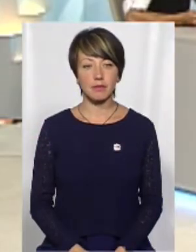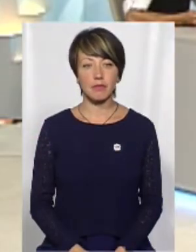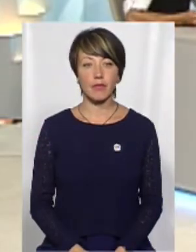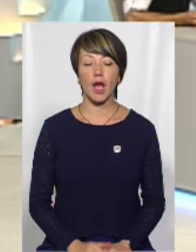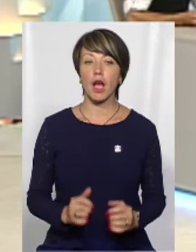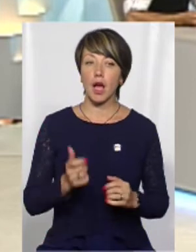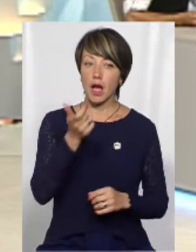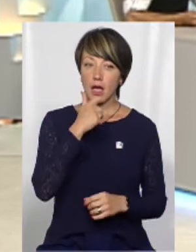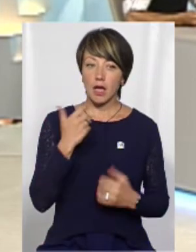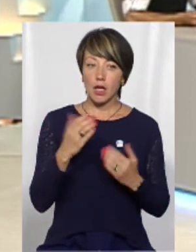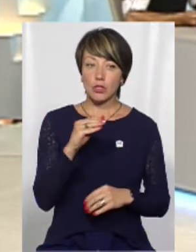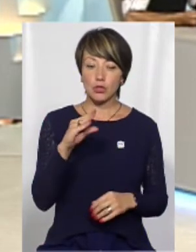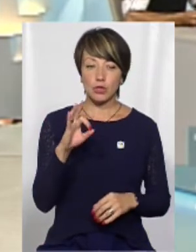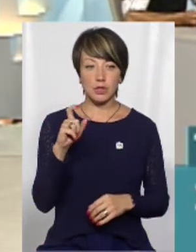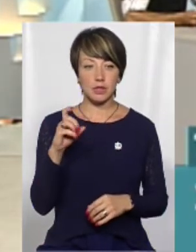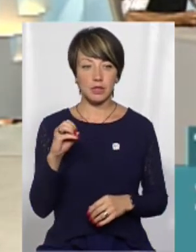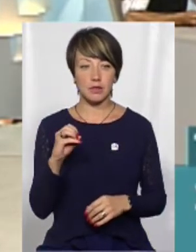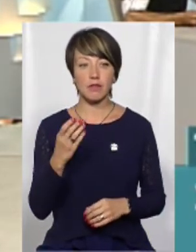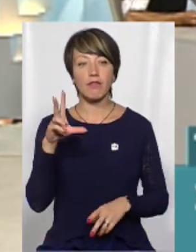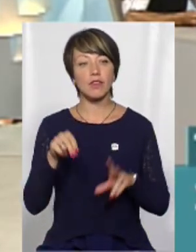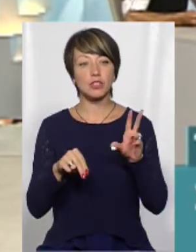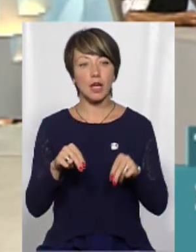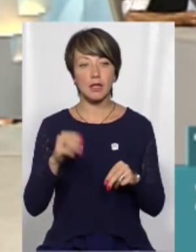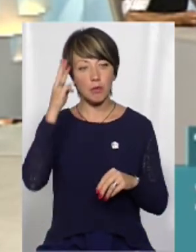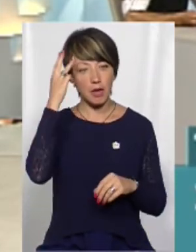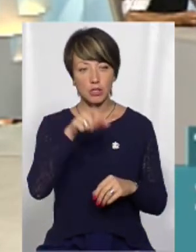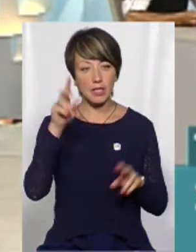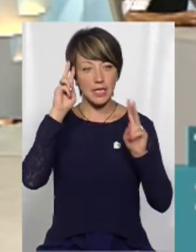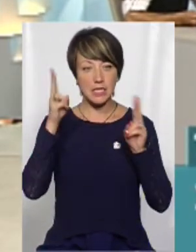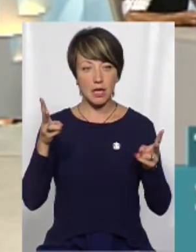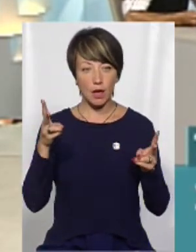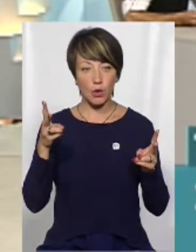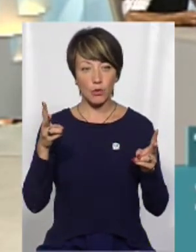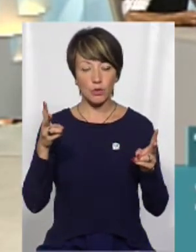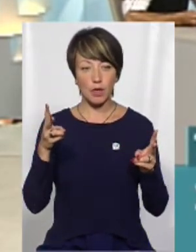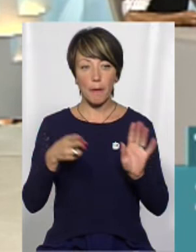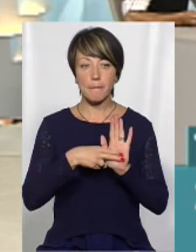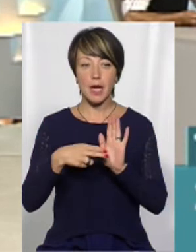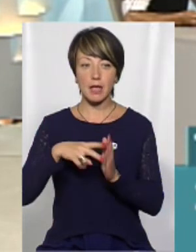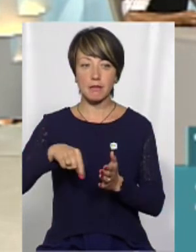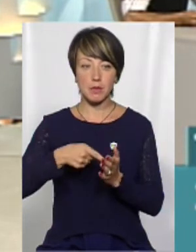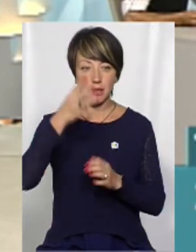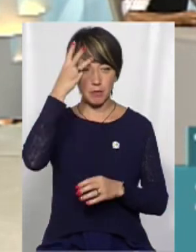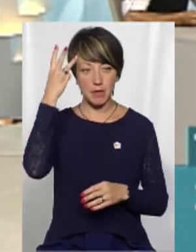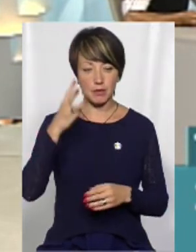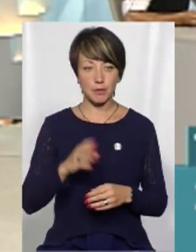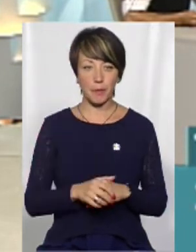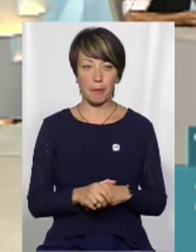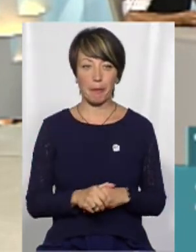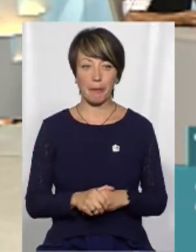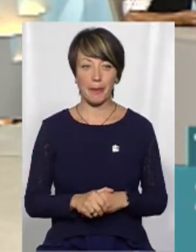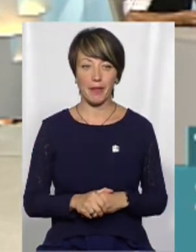Жозе, як гадаєте, чому хмельничани не такі обізнані і не знають брендів міста Хмельницького?